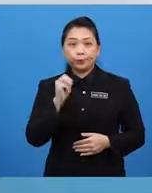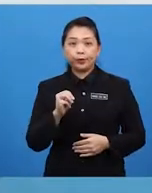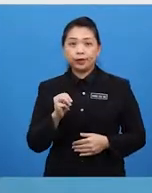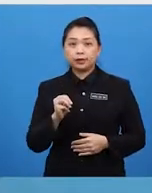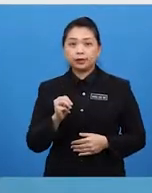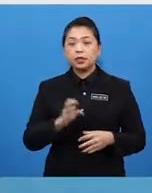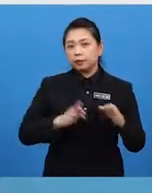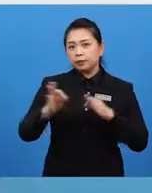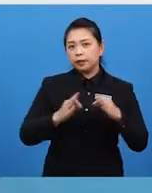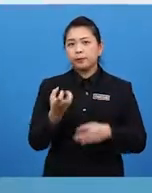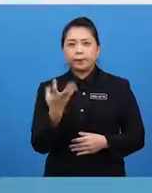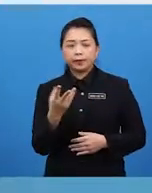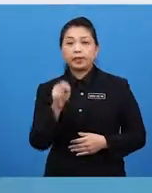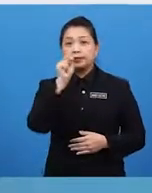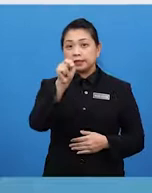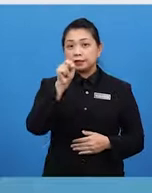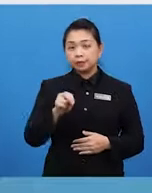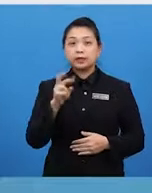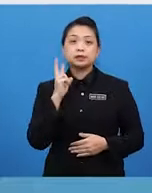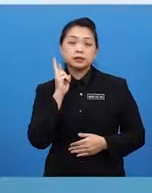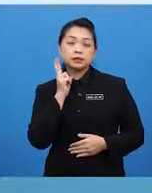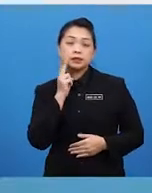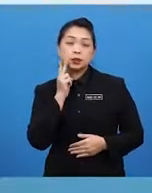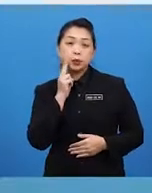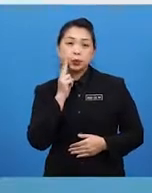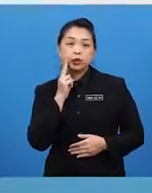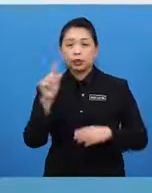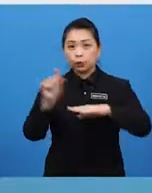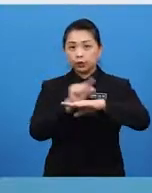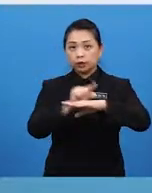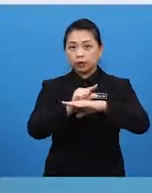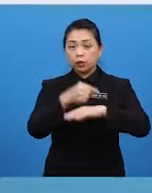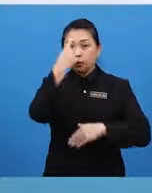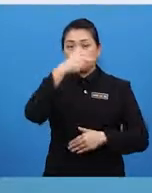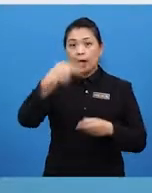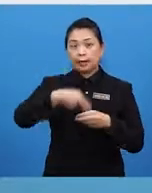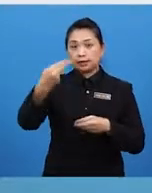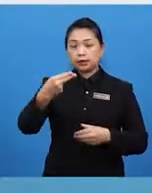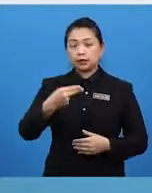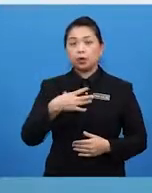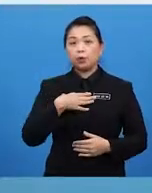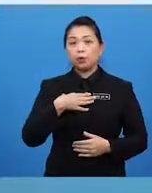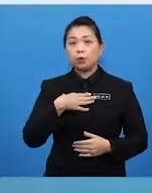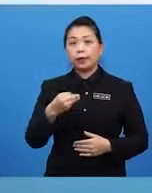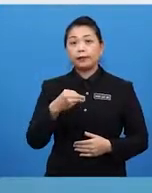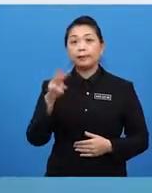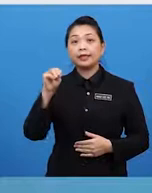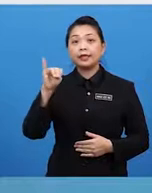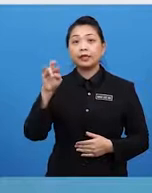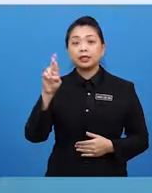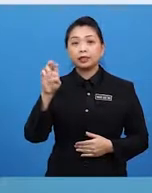Jelaskan berapakah Misbah sayuran yang digunakan untuk menghasilkan menopause